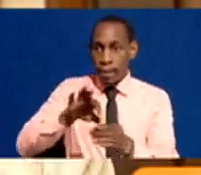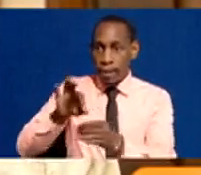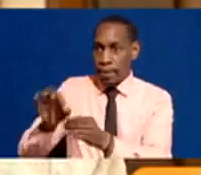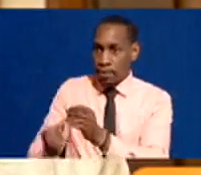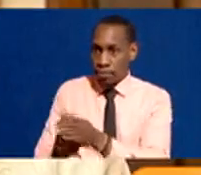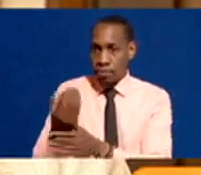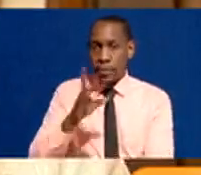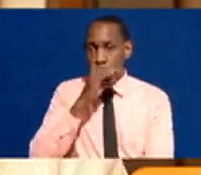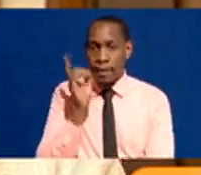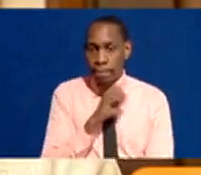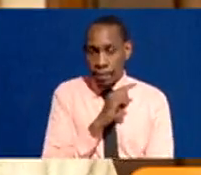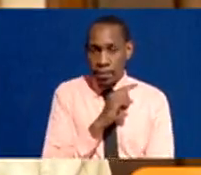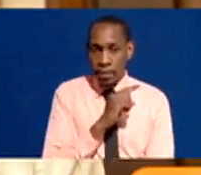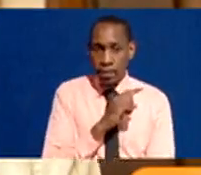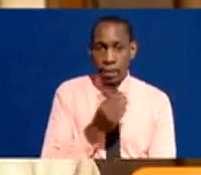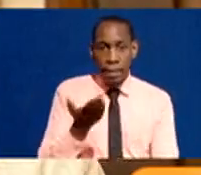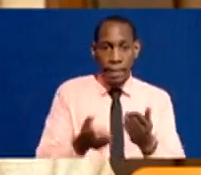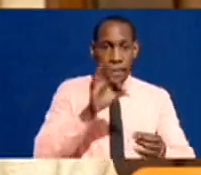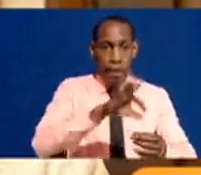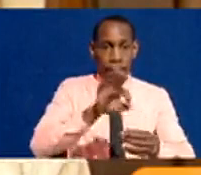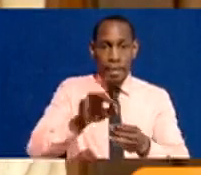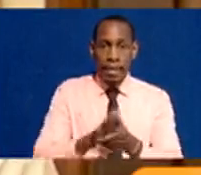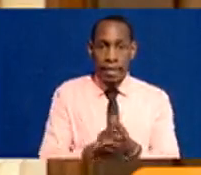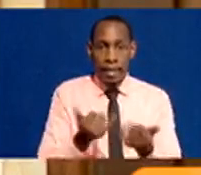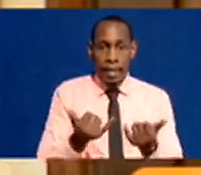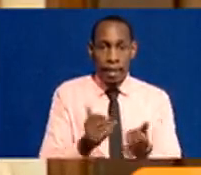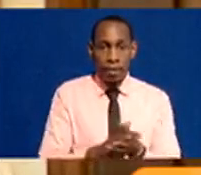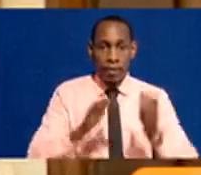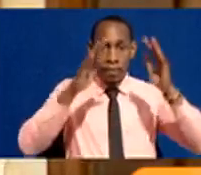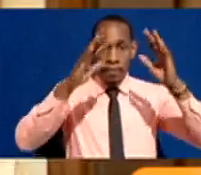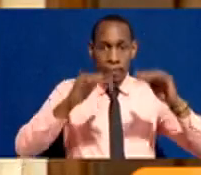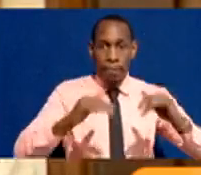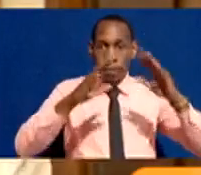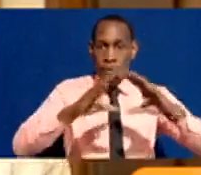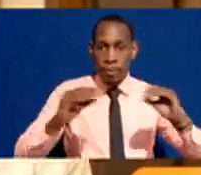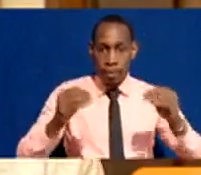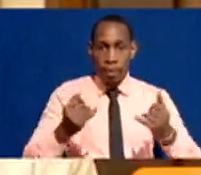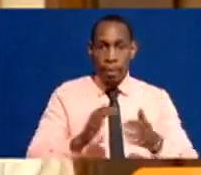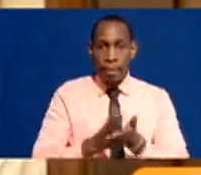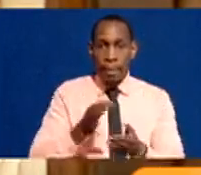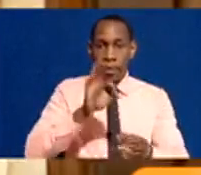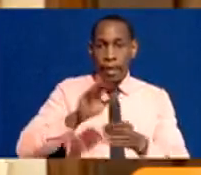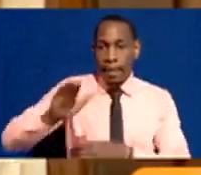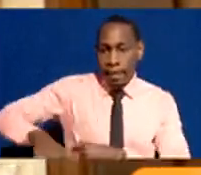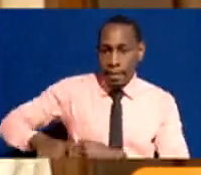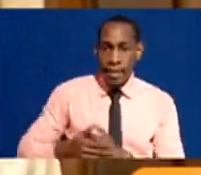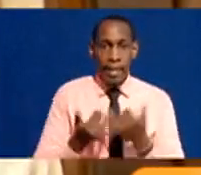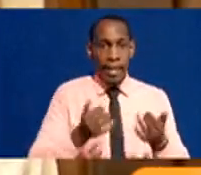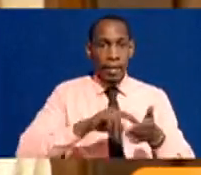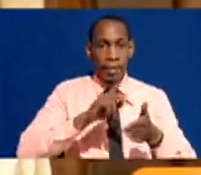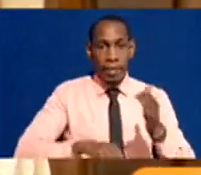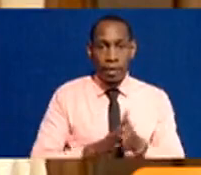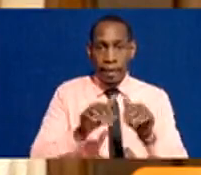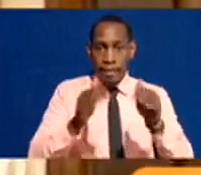yao inakauka katikati, ama wanapanda na mvua inapotea, ama wanachelewa kupanda na mvua inanyesha. Kwa hivyo unapata